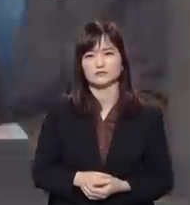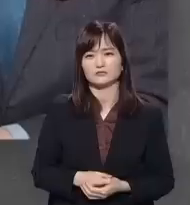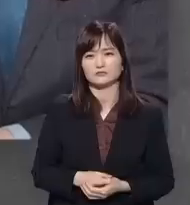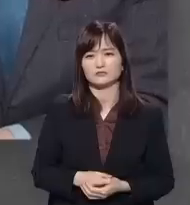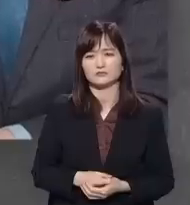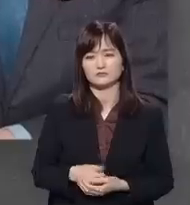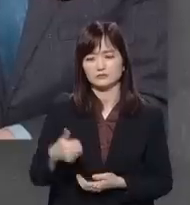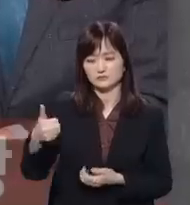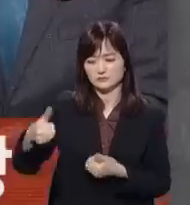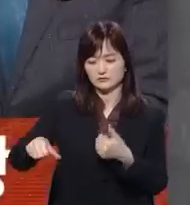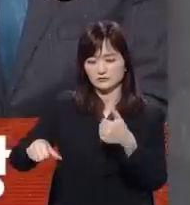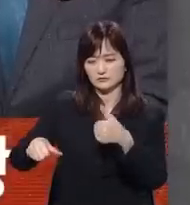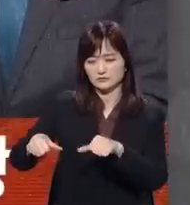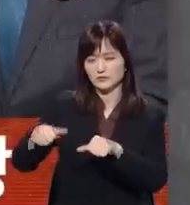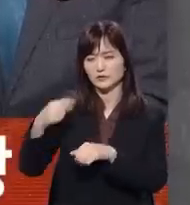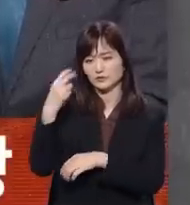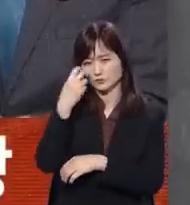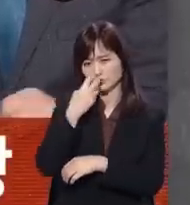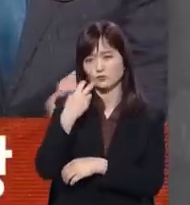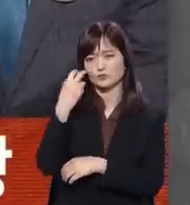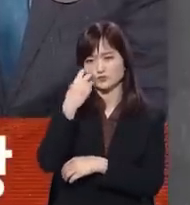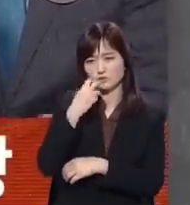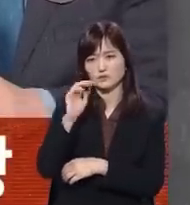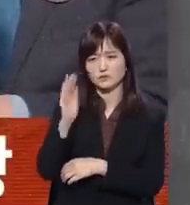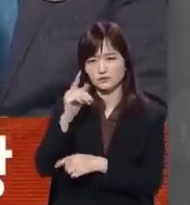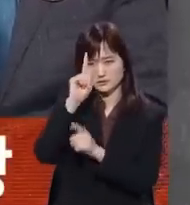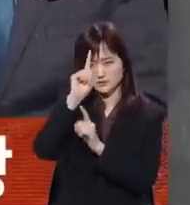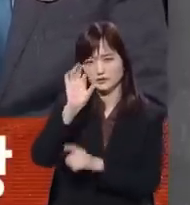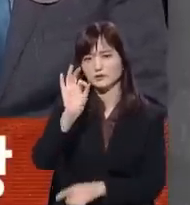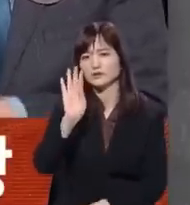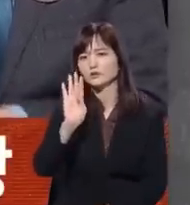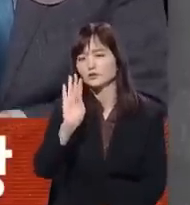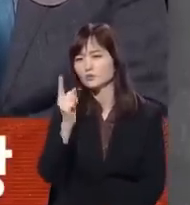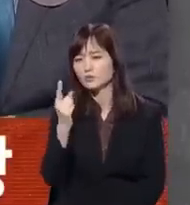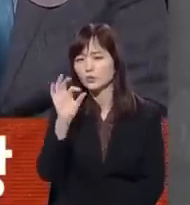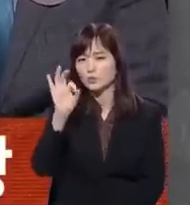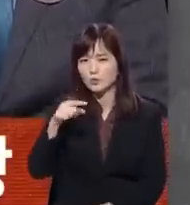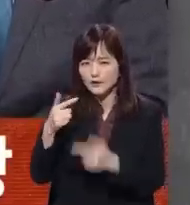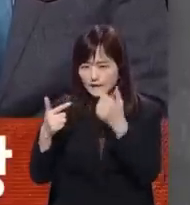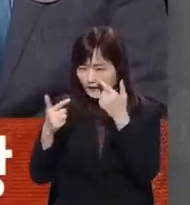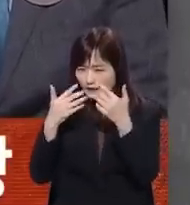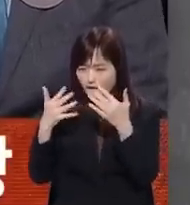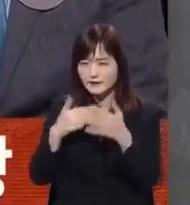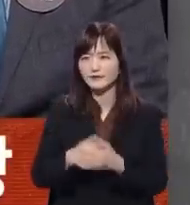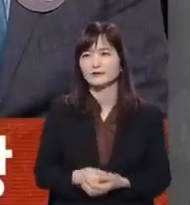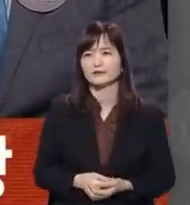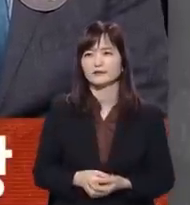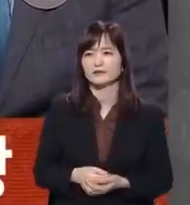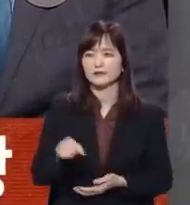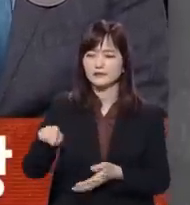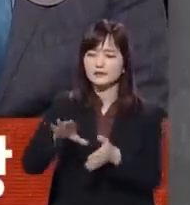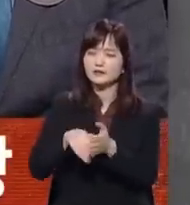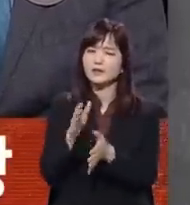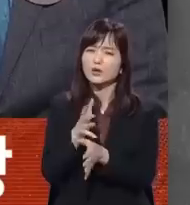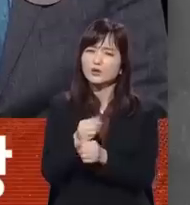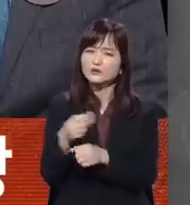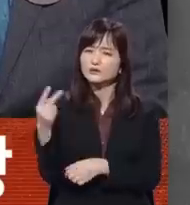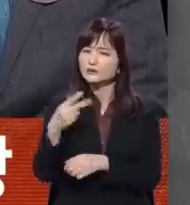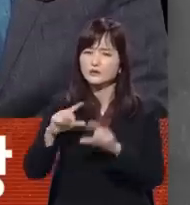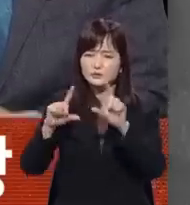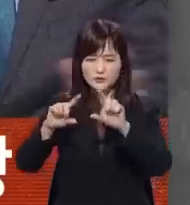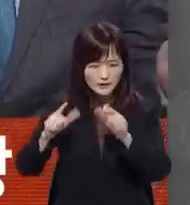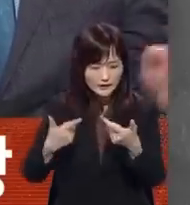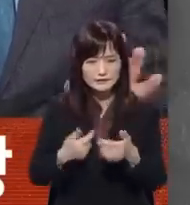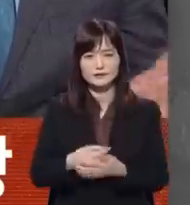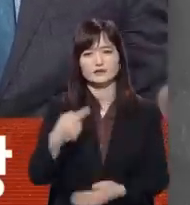체액이라든지 이런 것들이 다 검색이 됐기 때문에 이보호가 확실합니다 다만 이때가 지금 2000년도가 아닙니다 1968년도에요